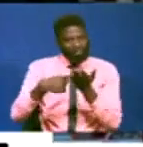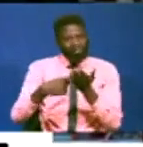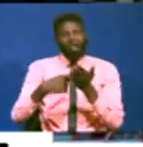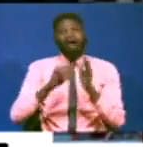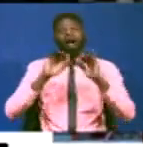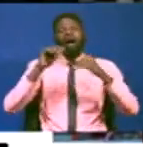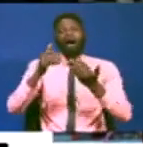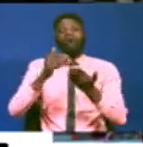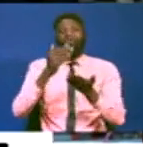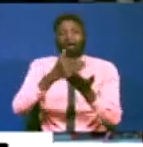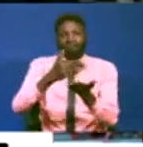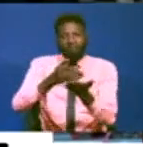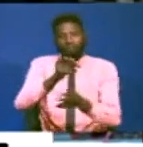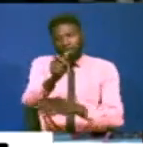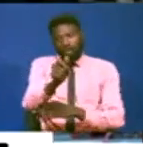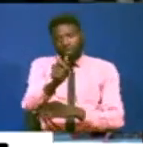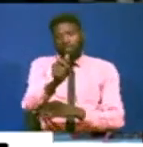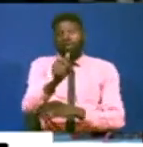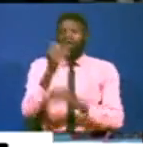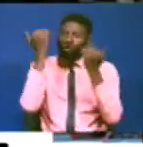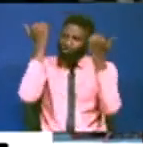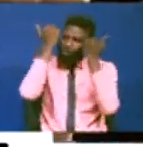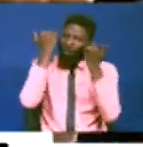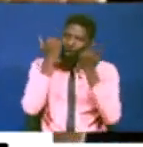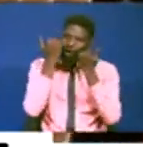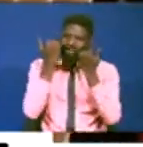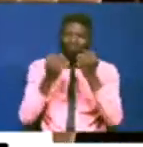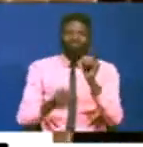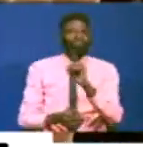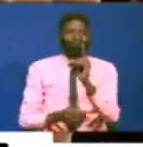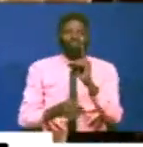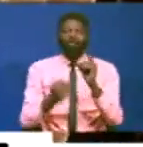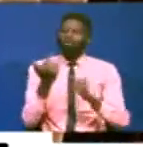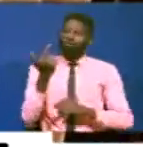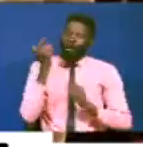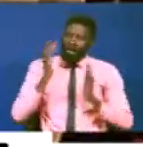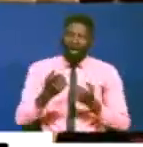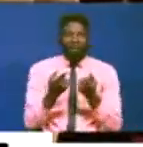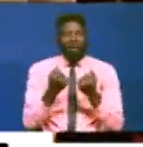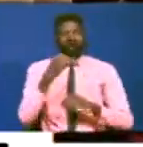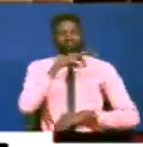sababu mawakili ndio wanapata pesa na serikali inapoteza. John Jacob Kioria, Darubini.